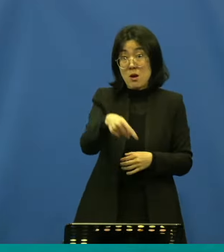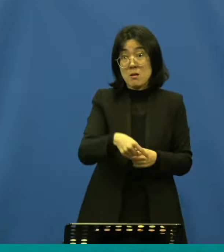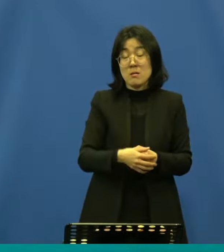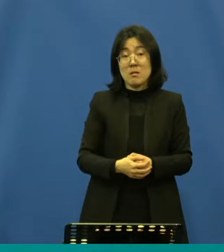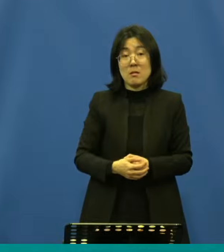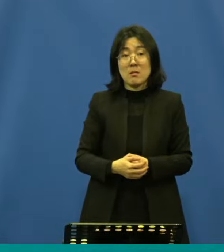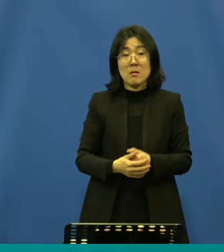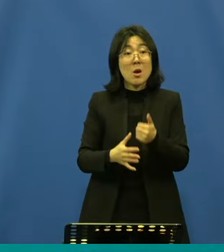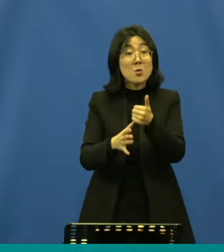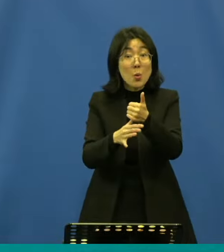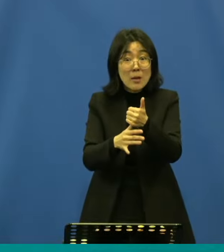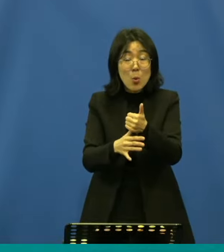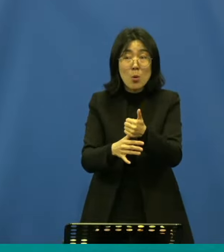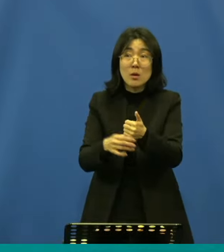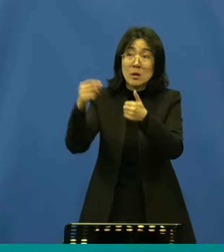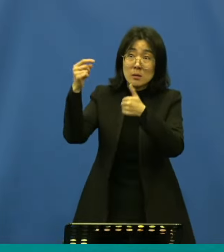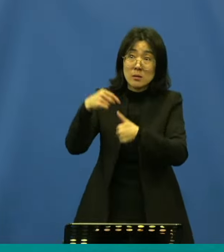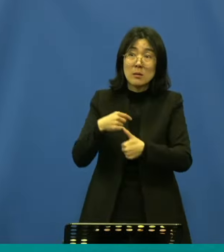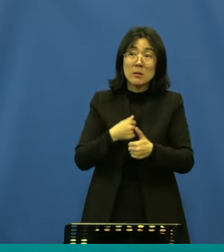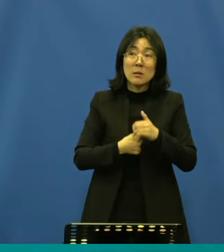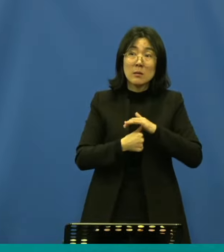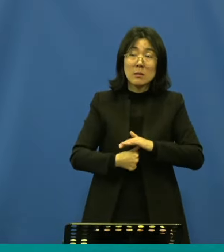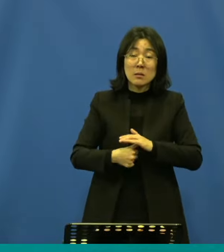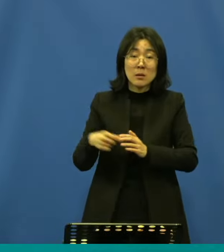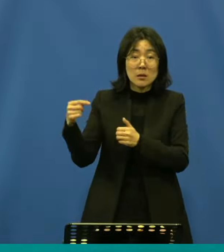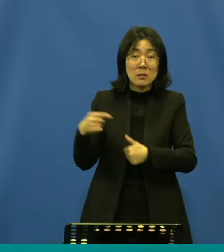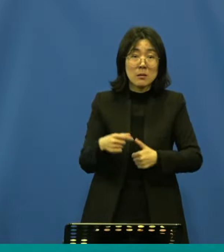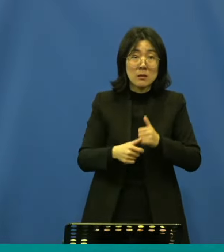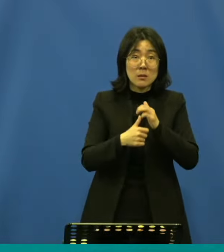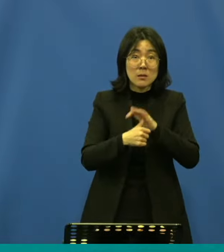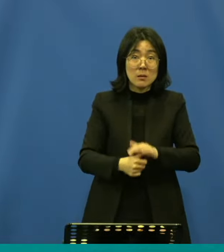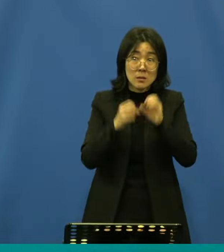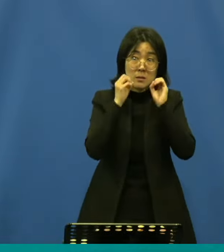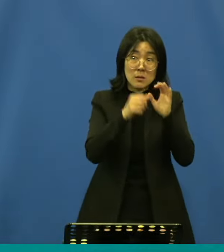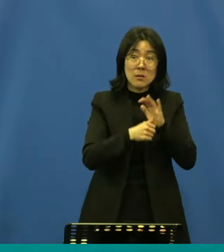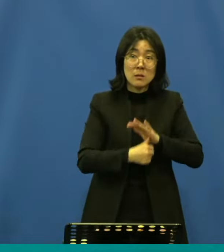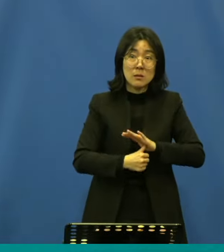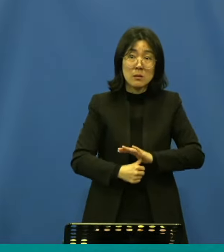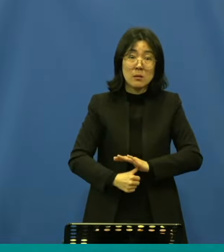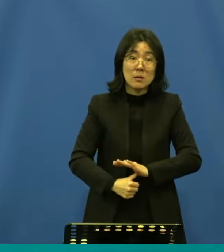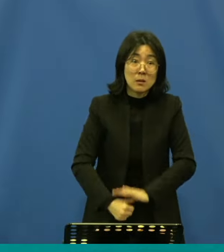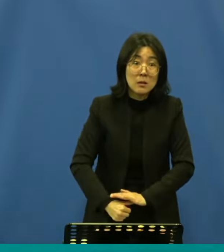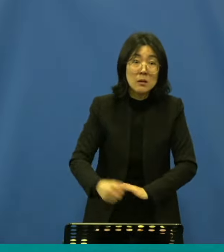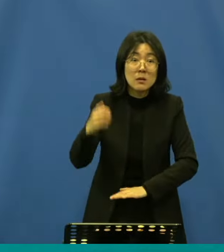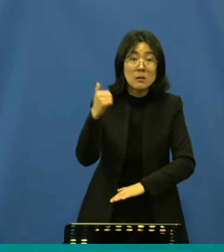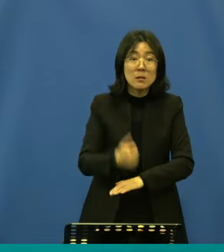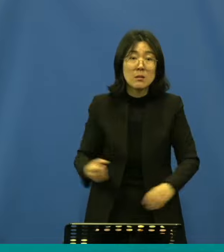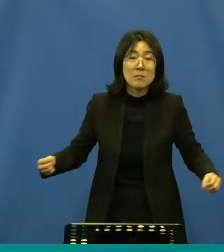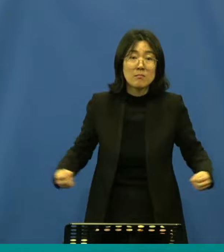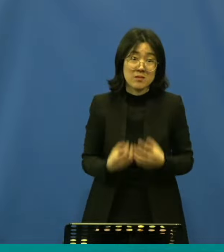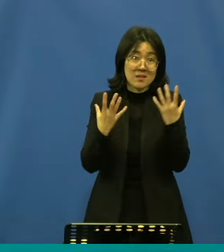자, 여기에서 무엇이 문제입니까? 요나는 자신의 일과 하나님의 일을 구분하지 못하고 있습니다.